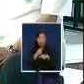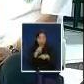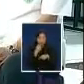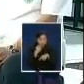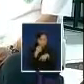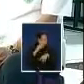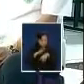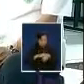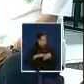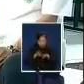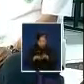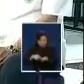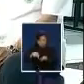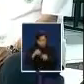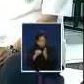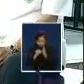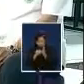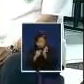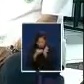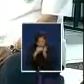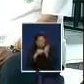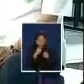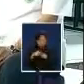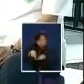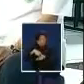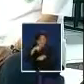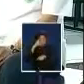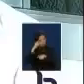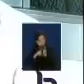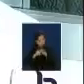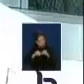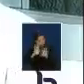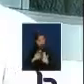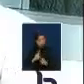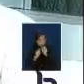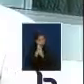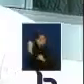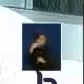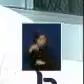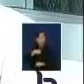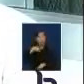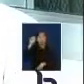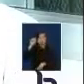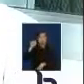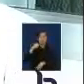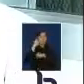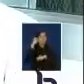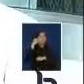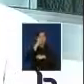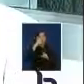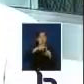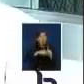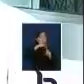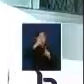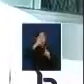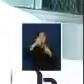แล้วก็ทำไมมันระบาดหนักช่วงนี้ทุกๆปีเป็นแบบนี้ด้วยไหมคร ับครับก็เป็นอย่างนี้แหละครับพอเข้าเดือนมิถุนาเนี่ย เด็กไปโรงเรียนฝนต